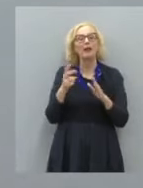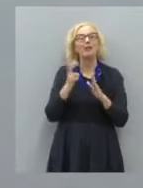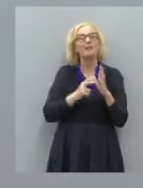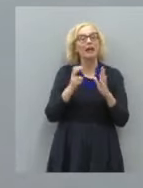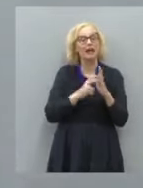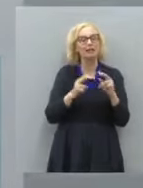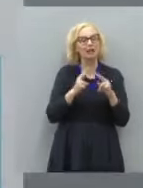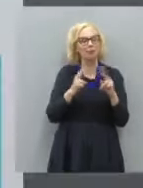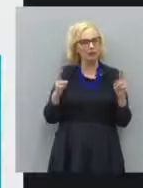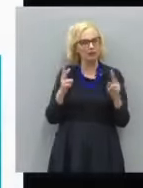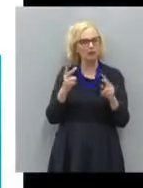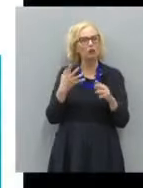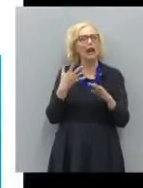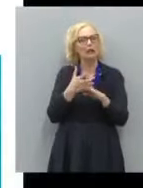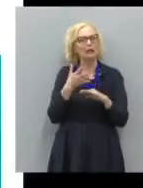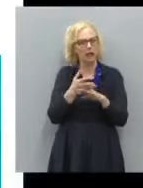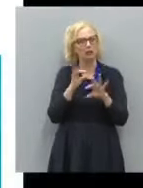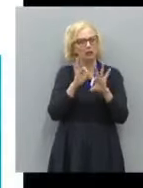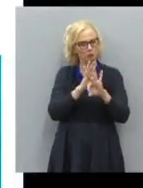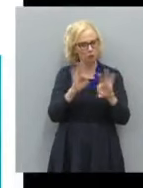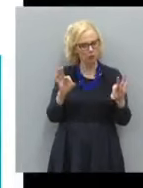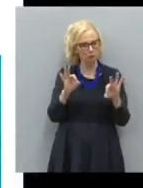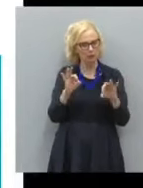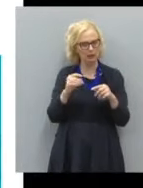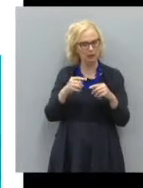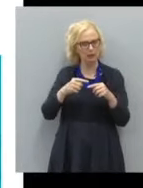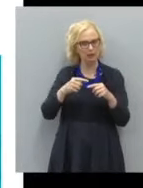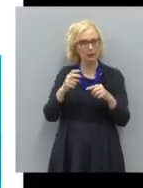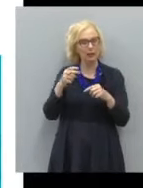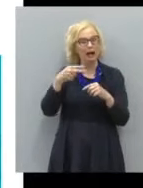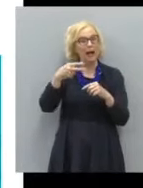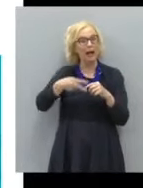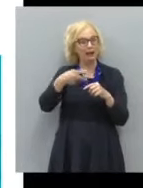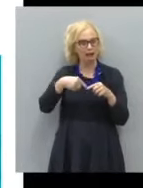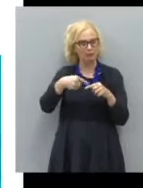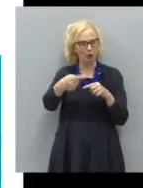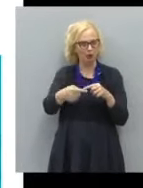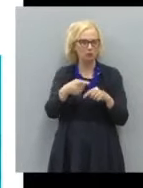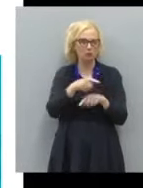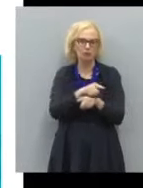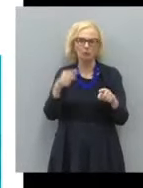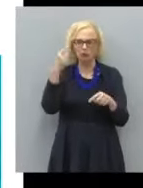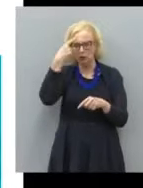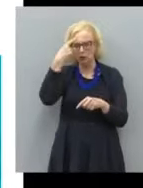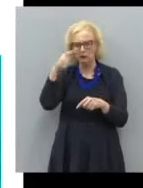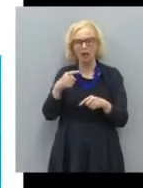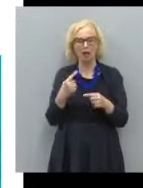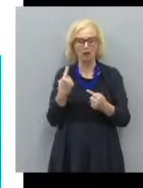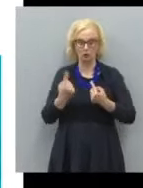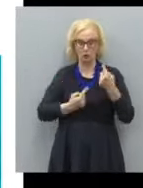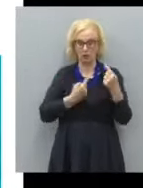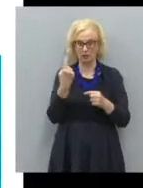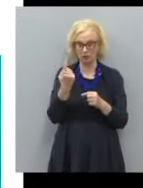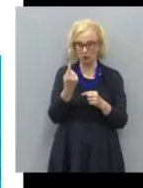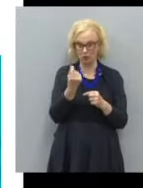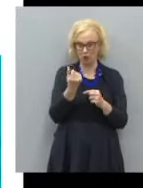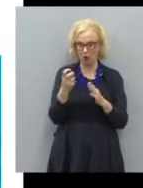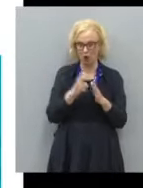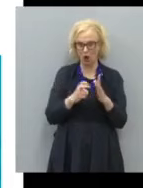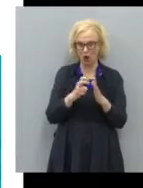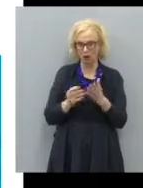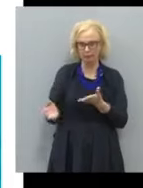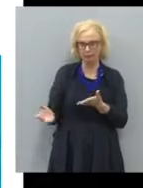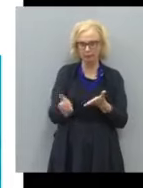le entrate disponibili in previsione dei prossimi anni voi sapete che la situazione delle finanze e quindi delle entrate della